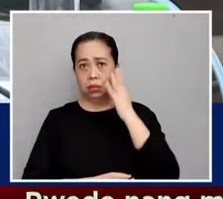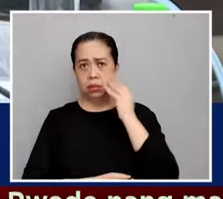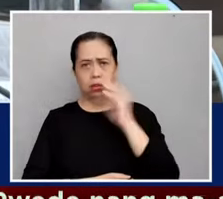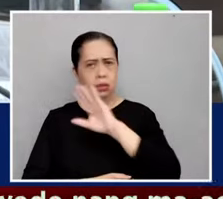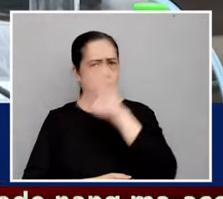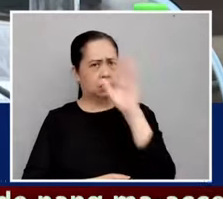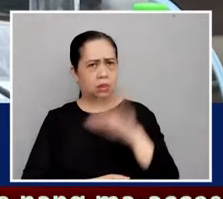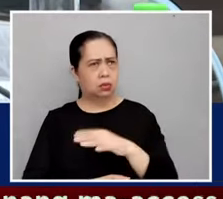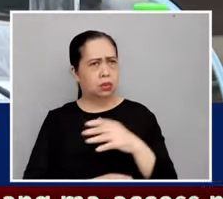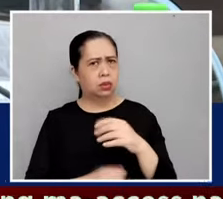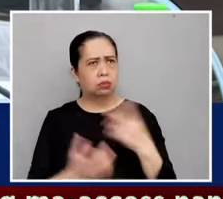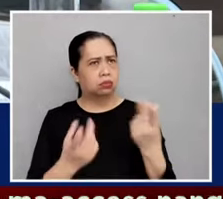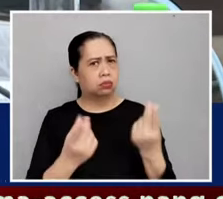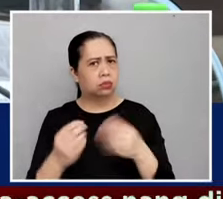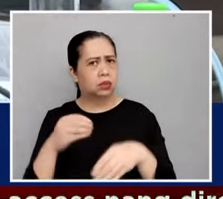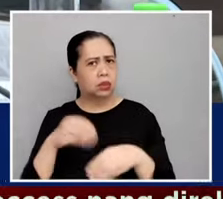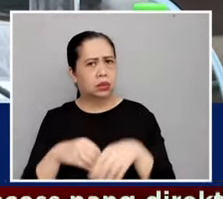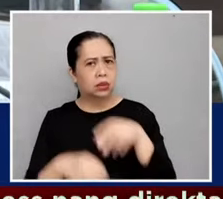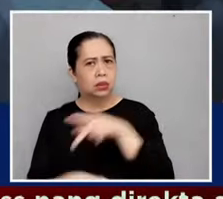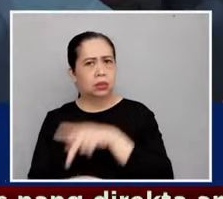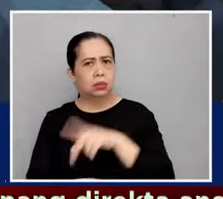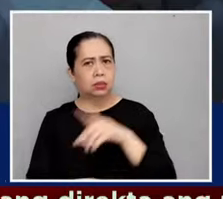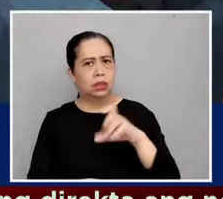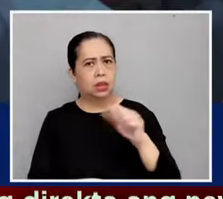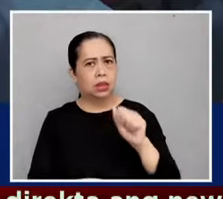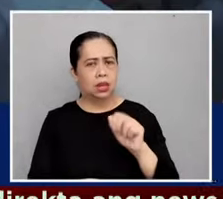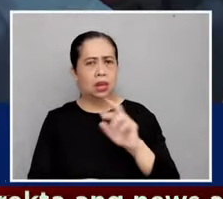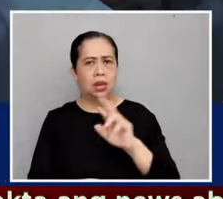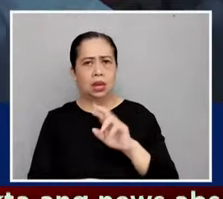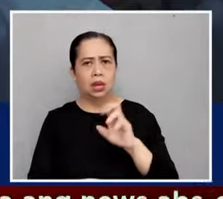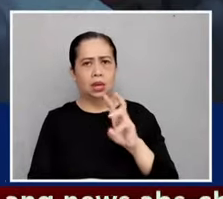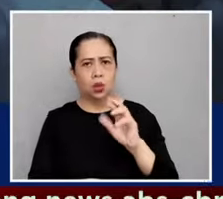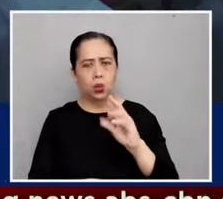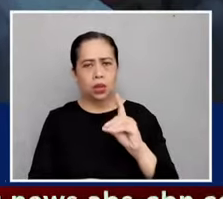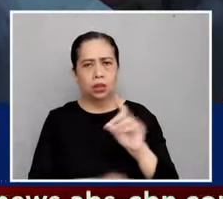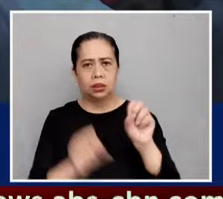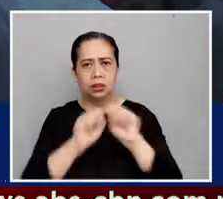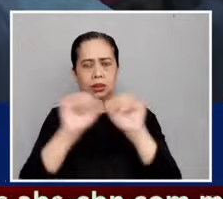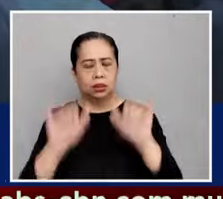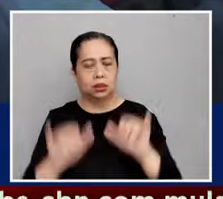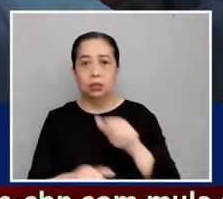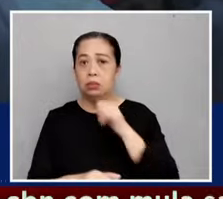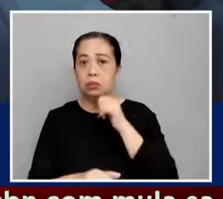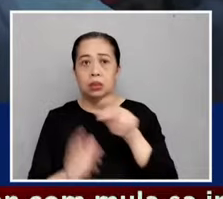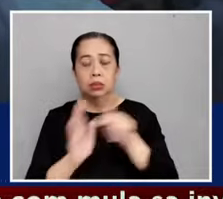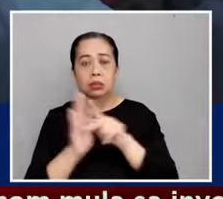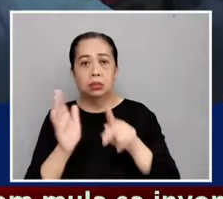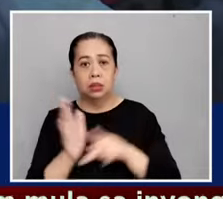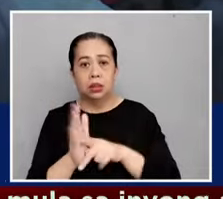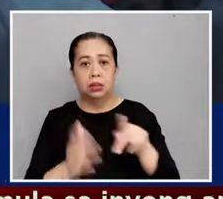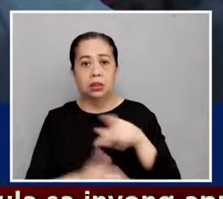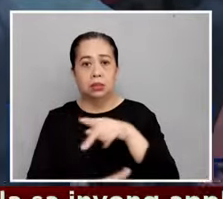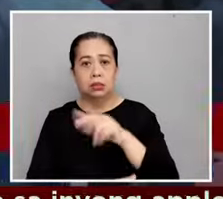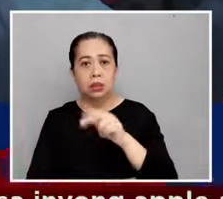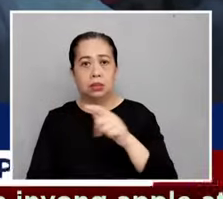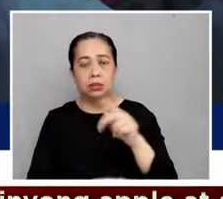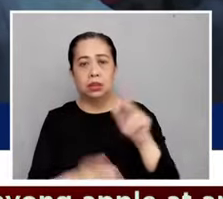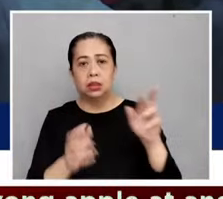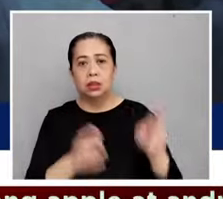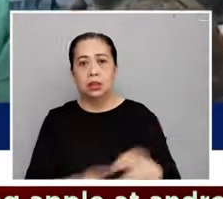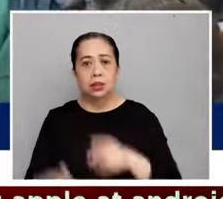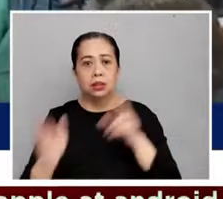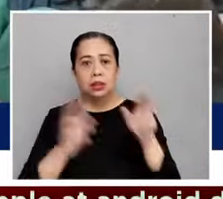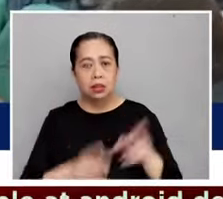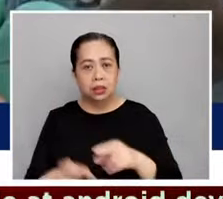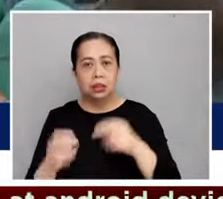a prevailing practice in the PDEA reward system. It is not the policy of the PNP to recycle drugs in any illegal drug